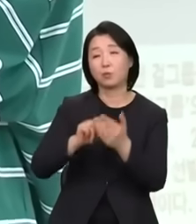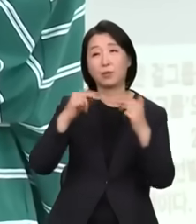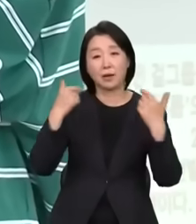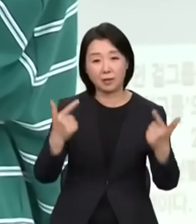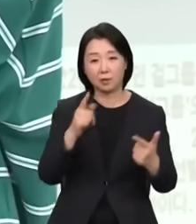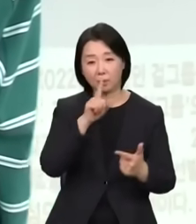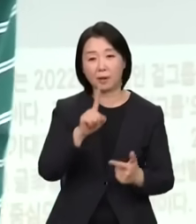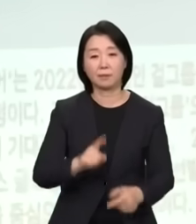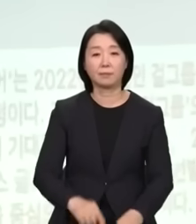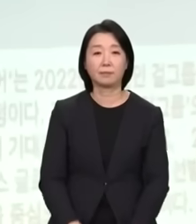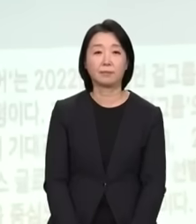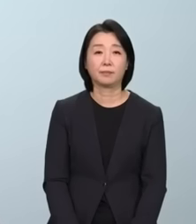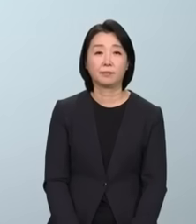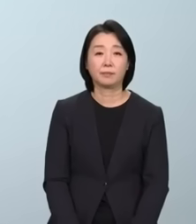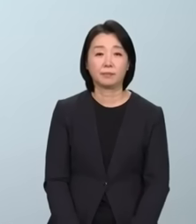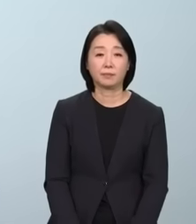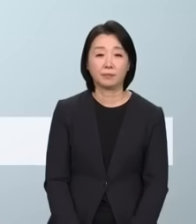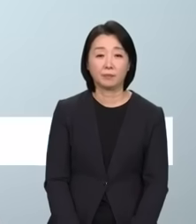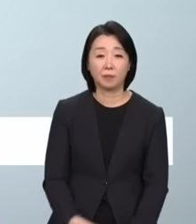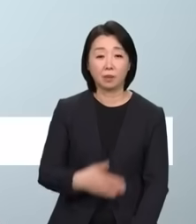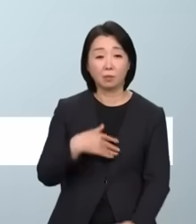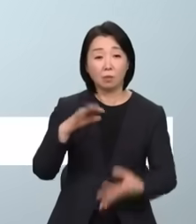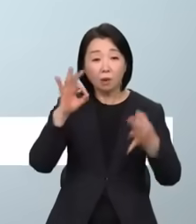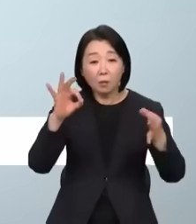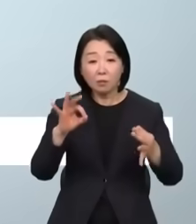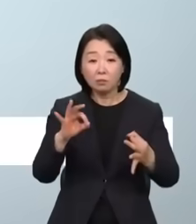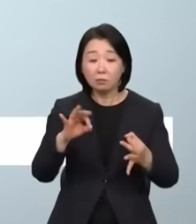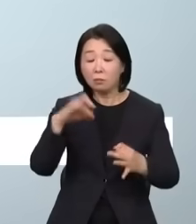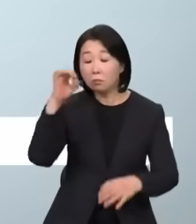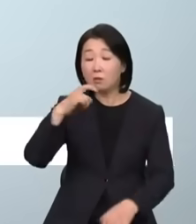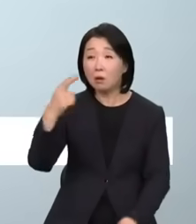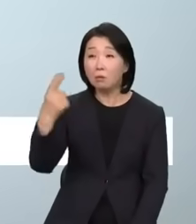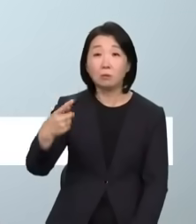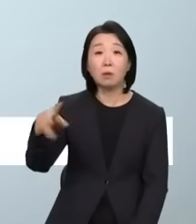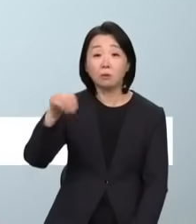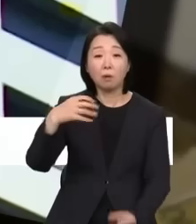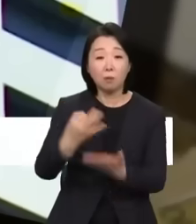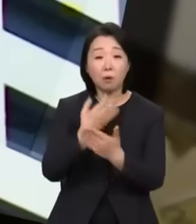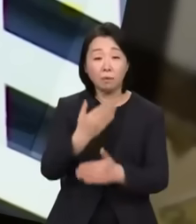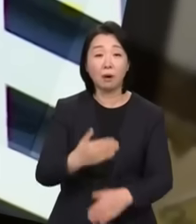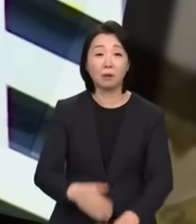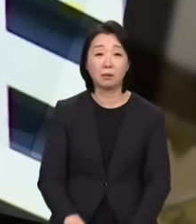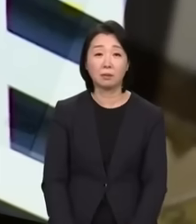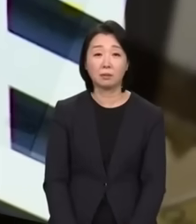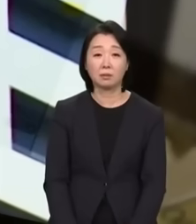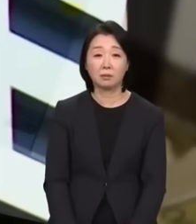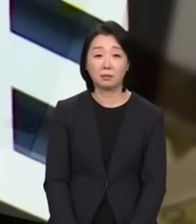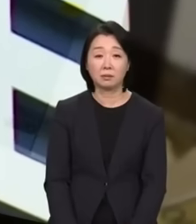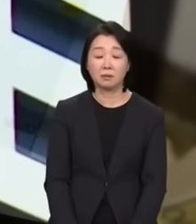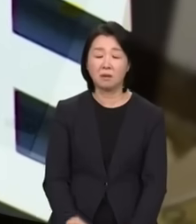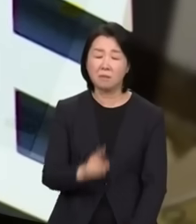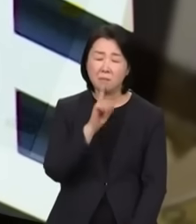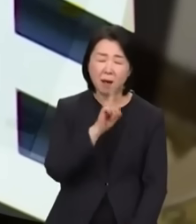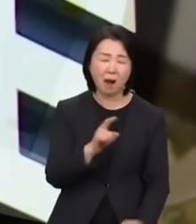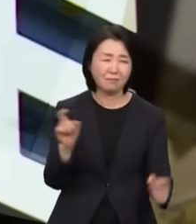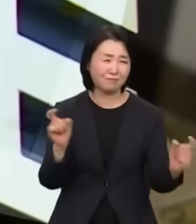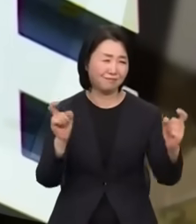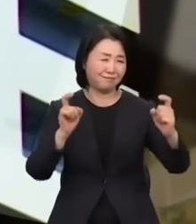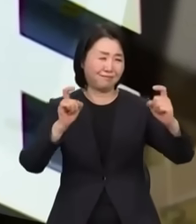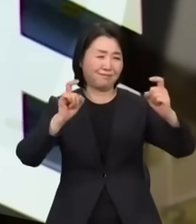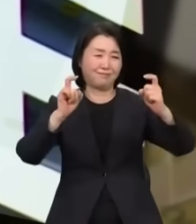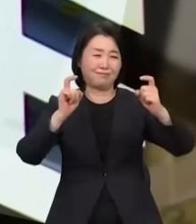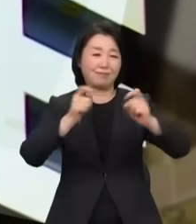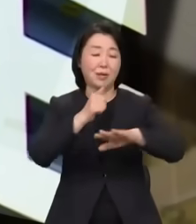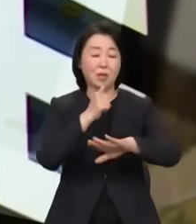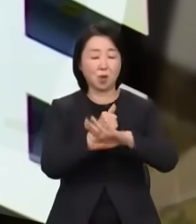아니었다고 맞섰습니다. 저 가만히 있어도 1000억 번다니까요, 최소. 주장과 주장이 강하게 부딪히면서